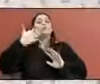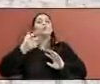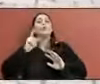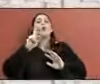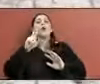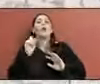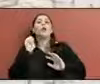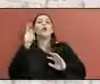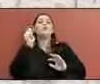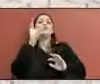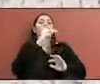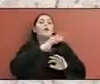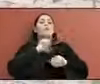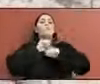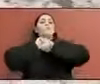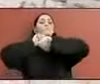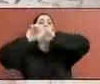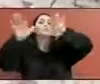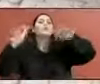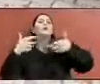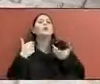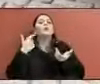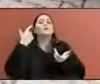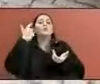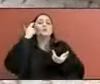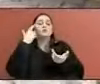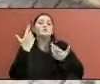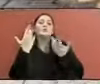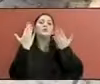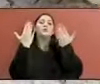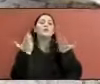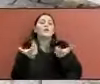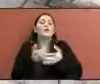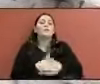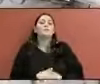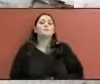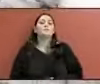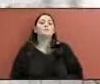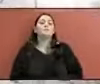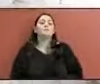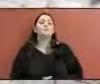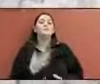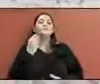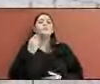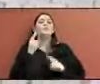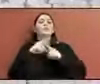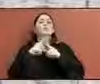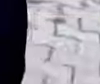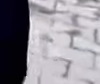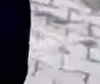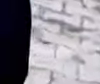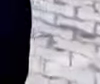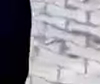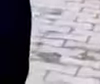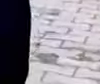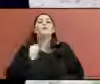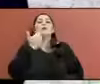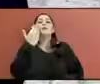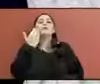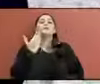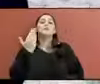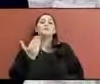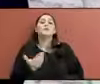12 ilçemize yayılır diye ümit ediyorum. Evet Sayın Müdürüm, çok teşekkür ederim. Değerli